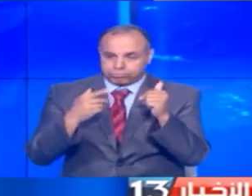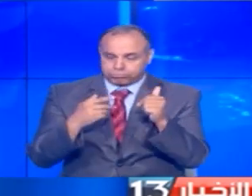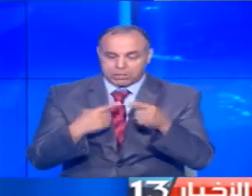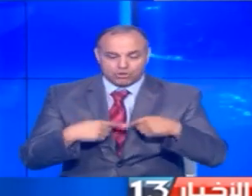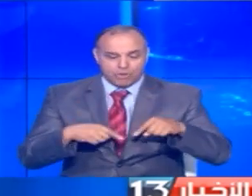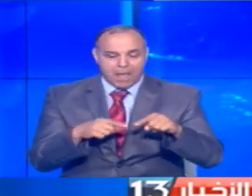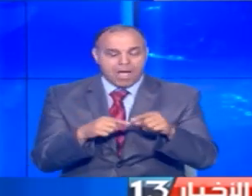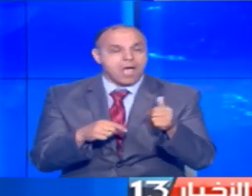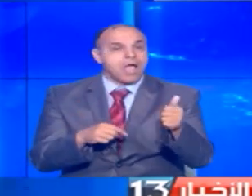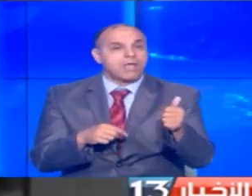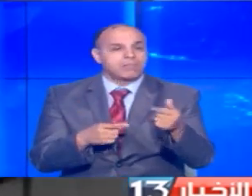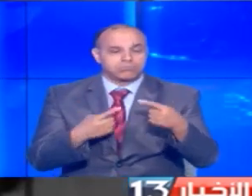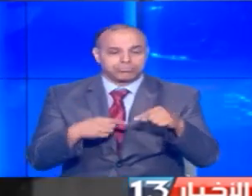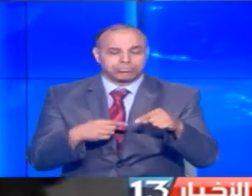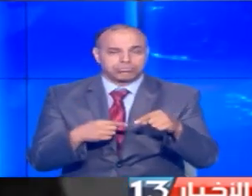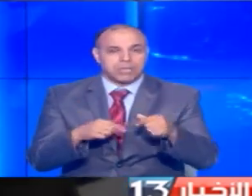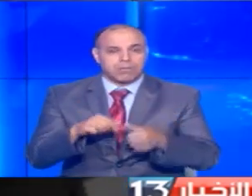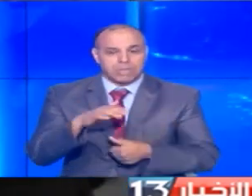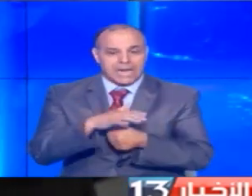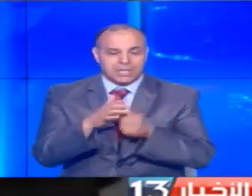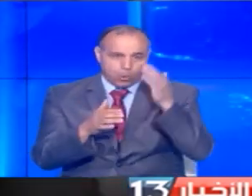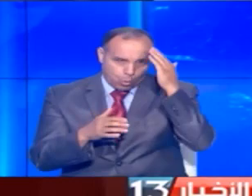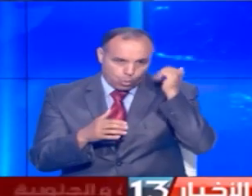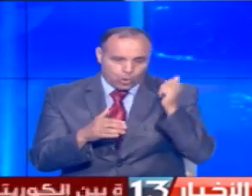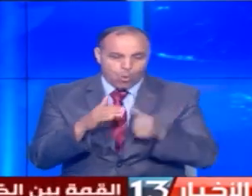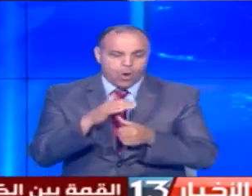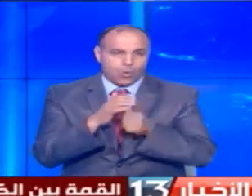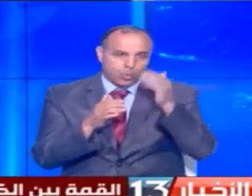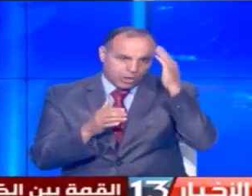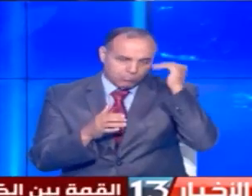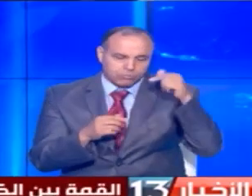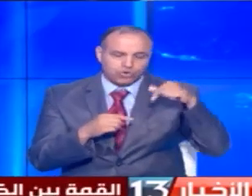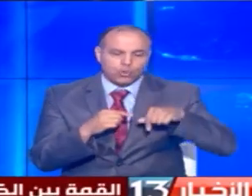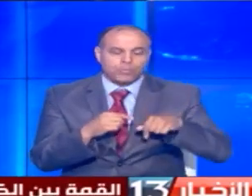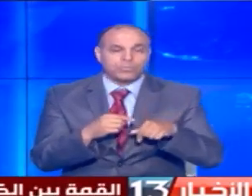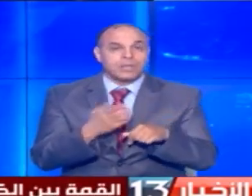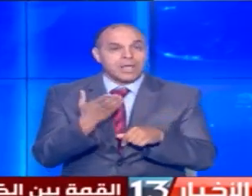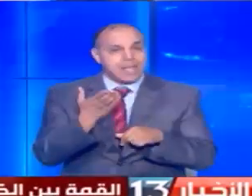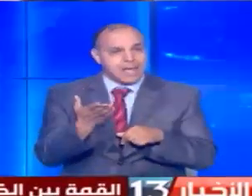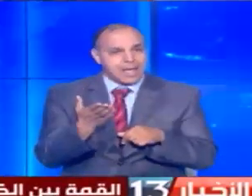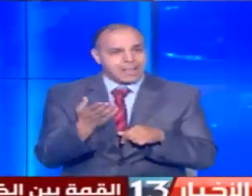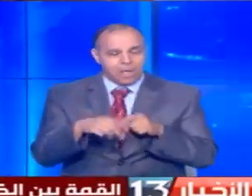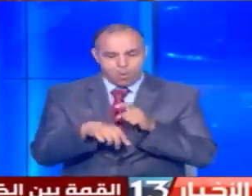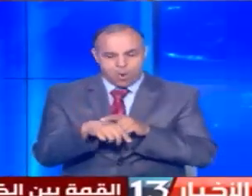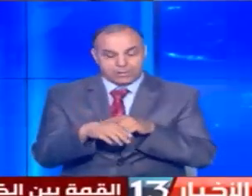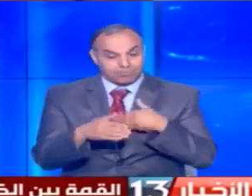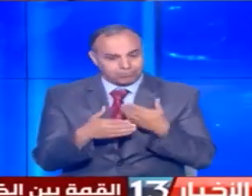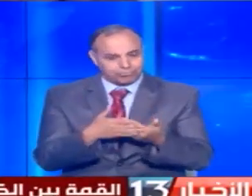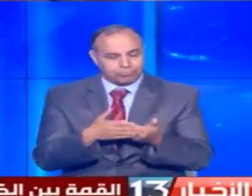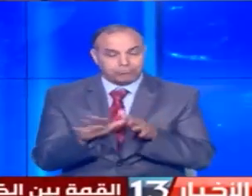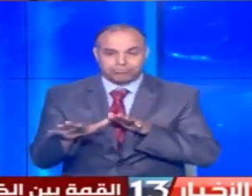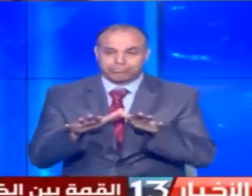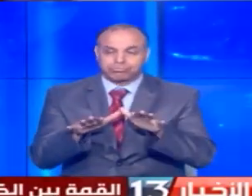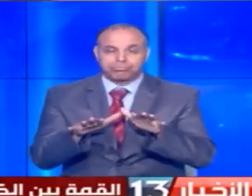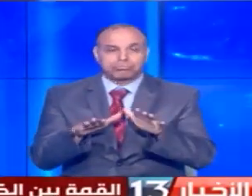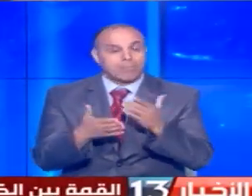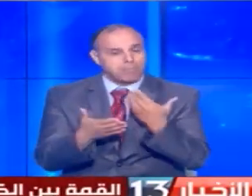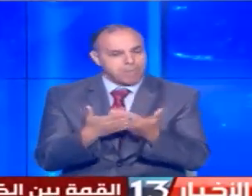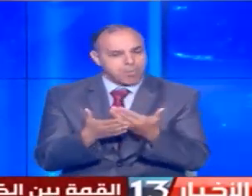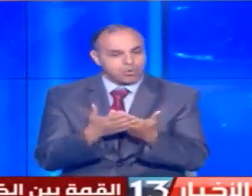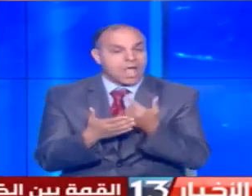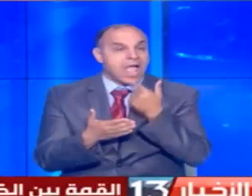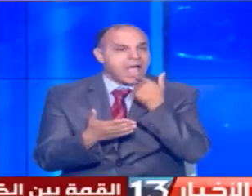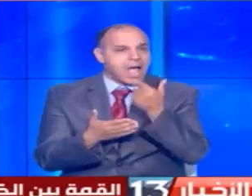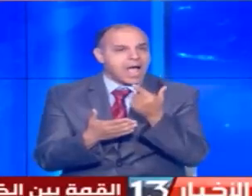القمة التي عقدت بين زعيمي الكوريتين الشمالية والجنوبية، وقال إن الوقت حان لاتخاذ إجراء ملموس.